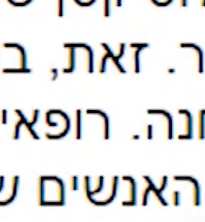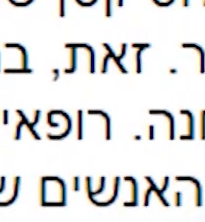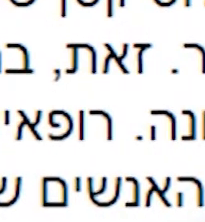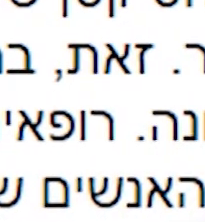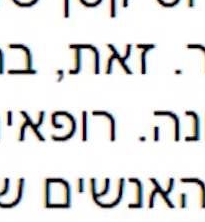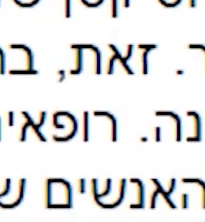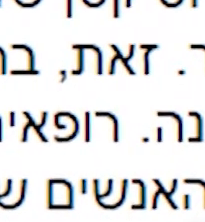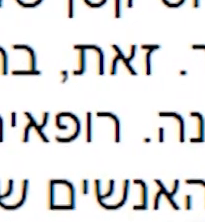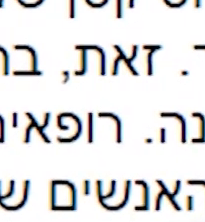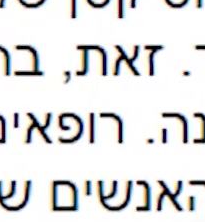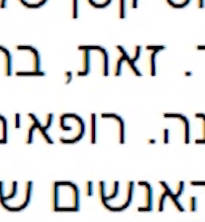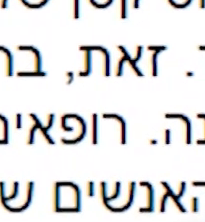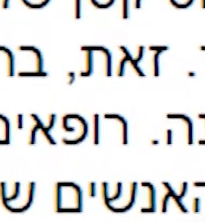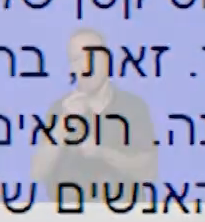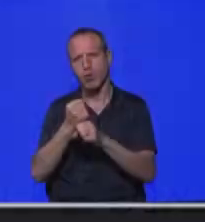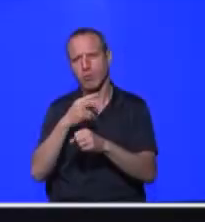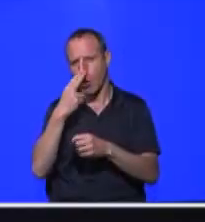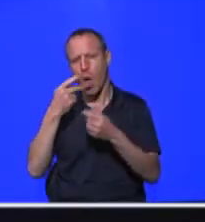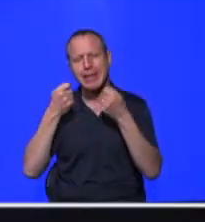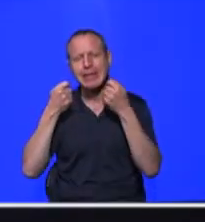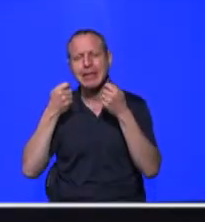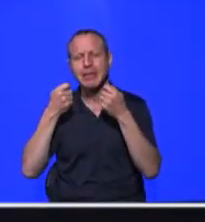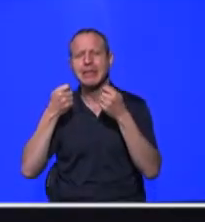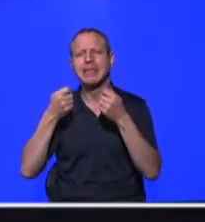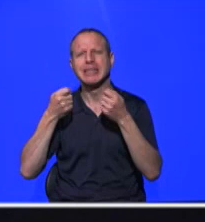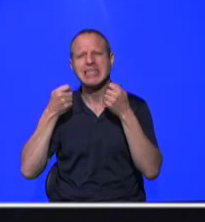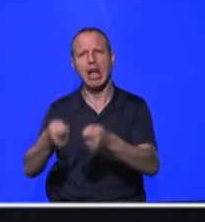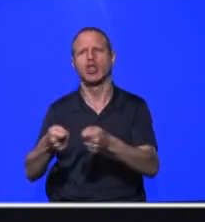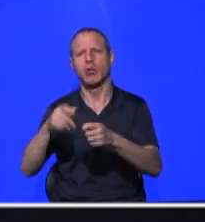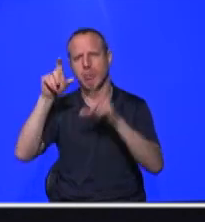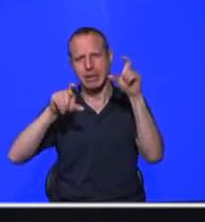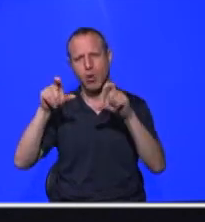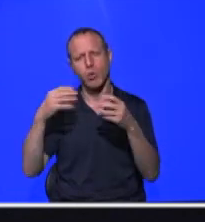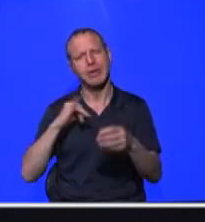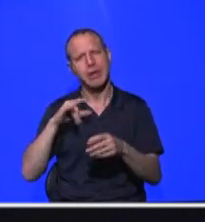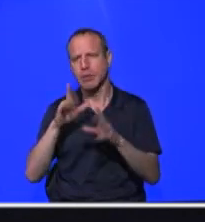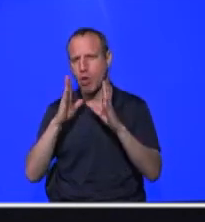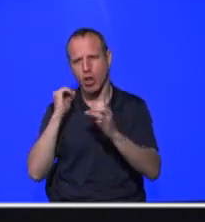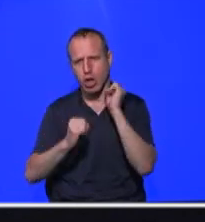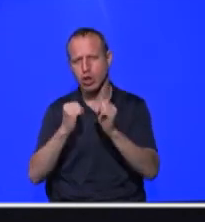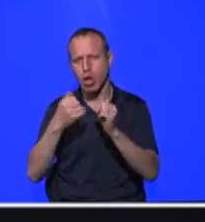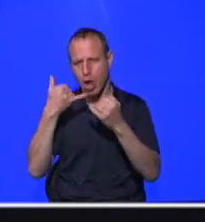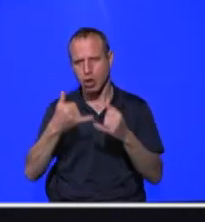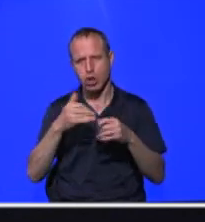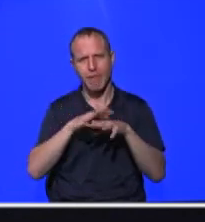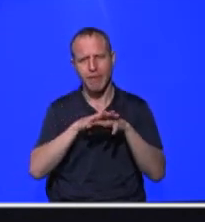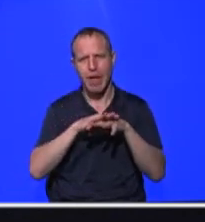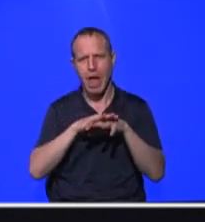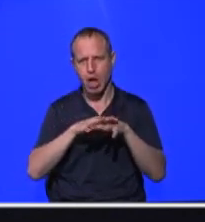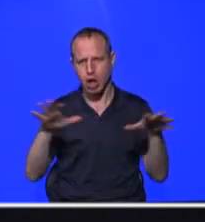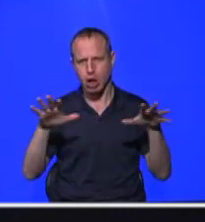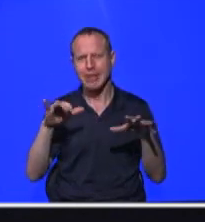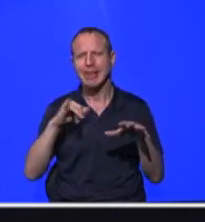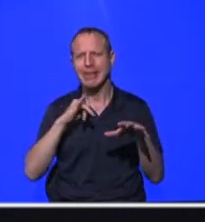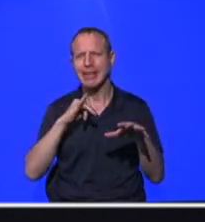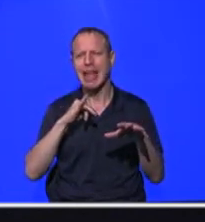שהם עושים, אני עדיין לא ראיתי סנקציות באזרחות בעניין הזה. העניין הזה מאוד קשה. כרגע רשת על העניין הזה של האסיר, שהוא מנה עם